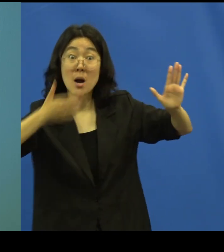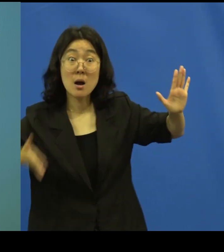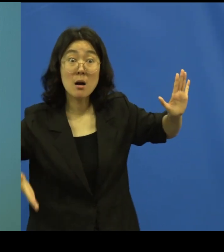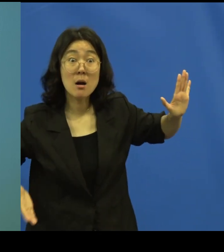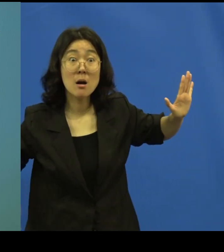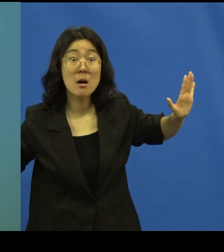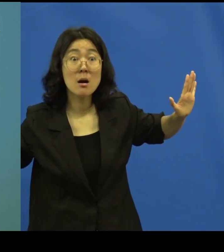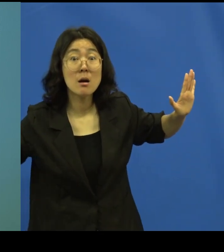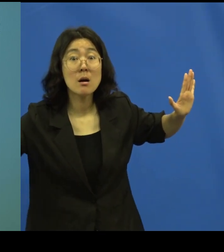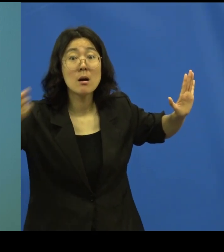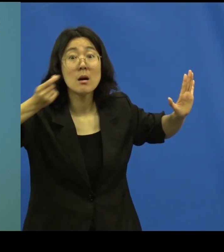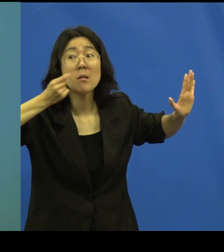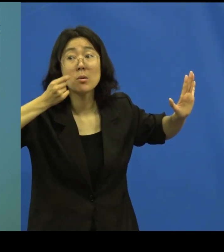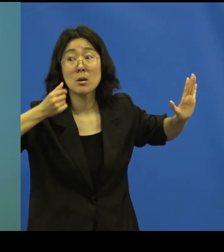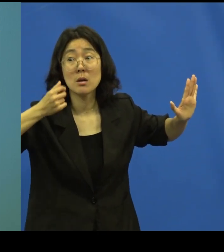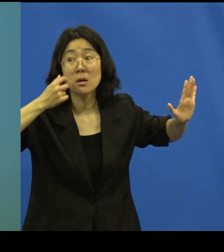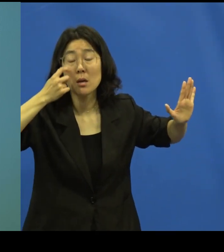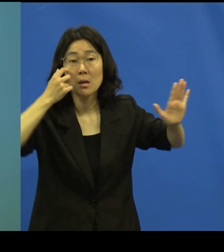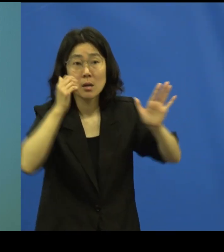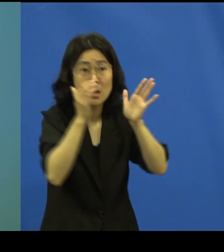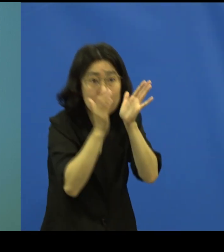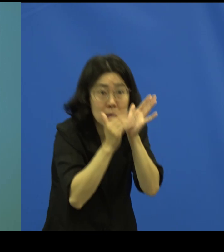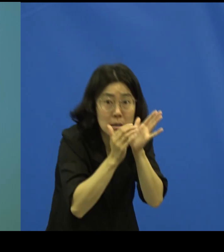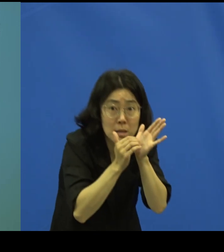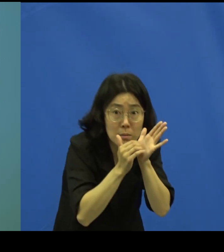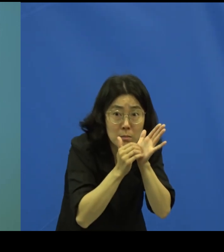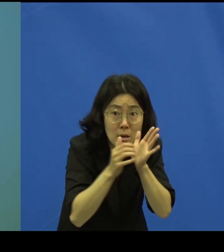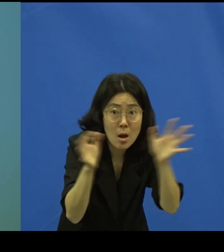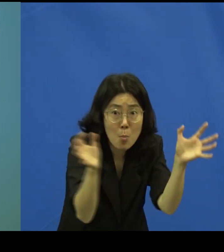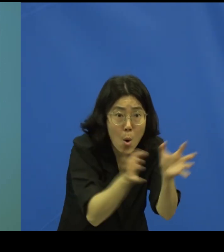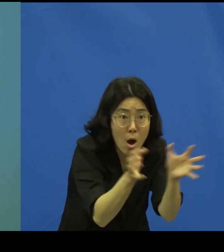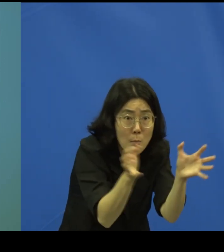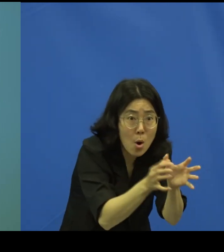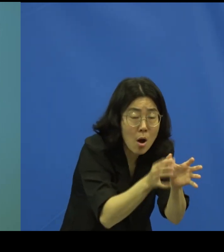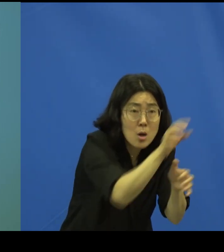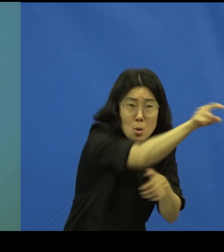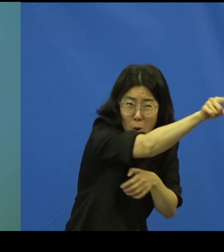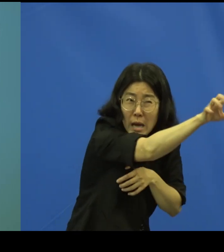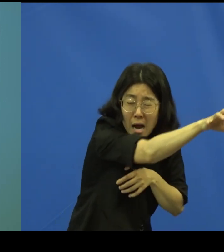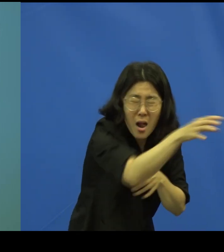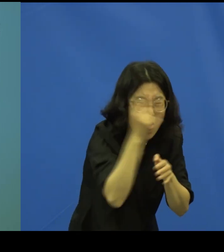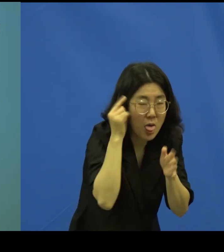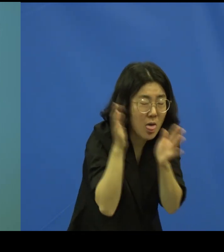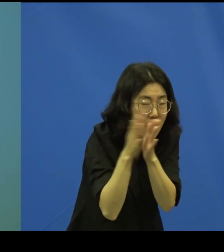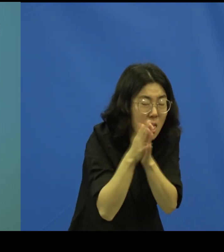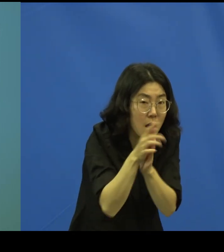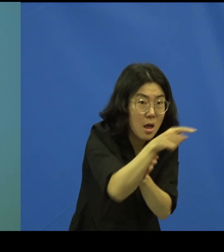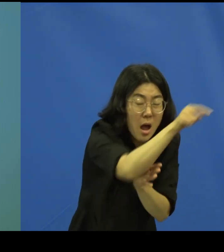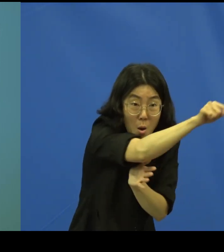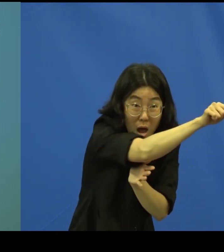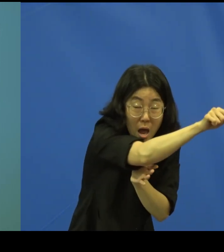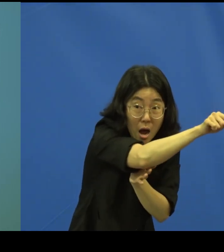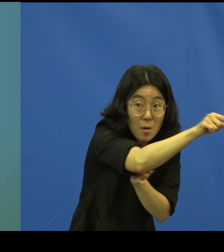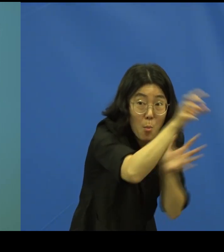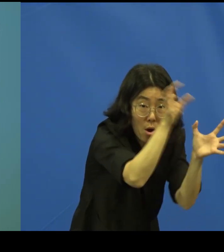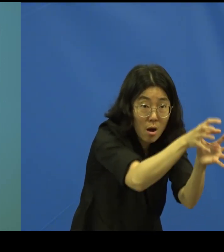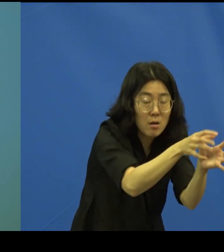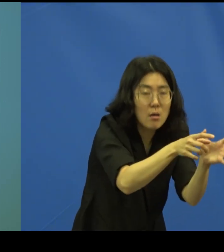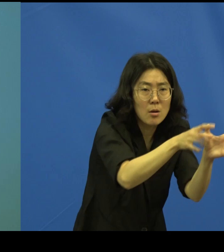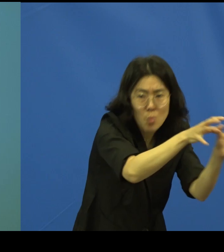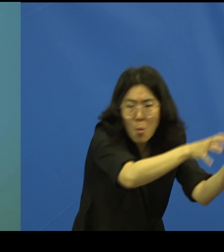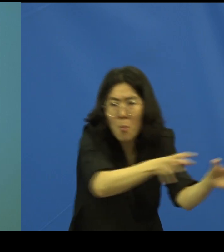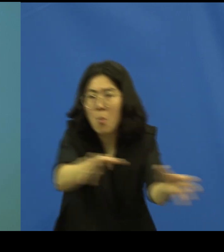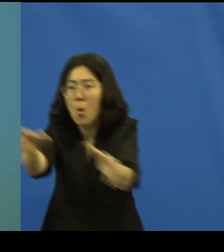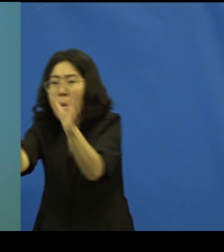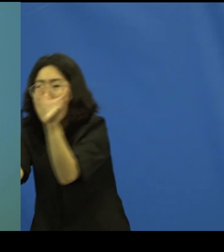그러니까 오늘은 어디에서 모이자, 비밀로 그냥 그리스도인들끼리 암묵적으로 약속해서 어딘가